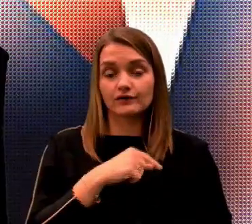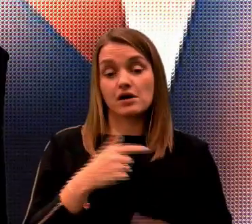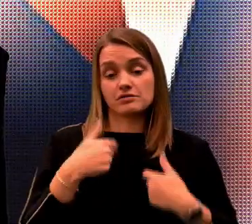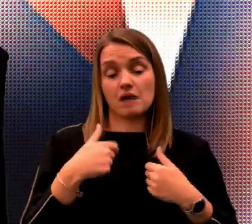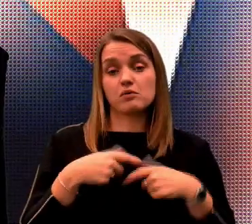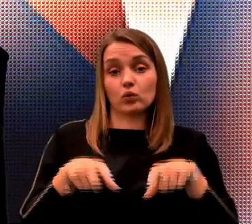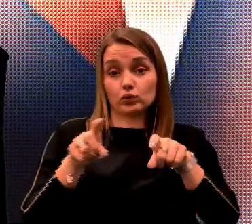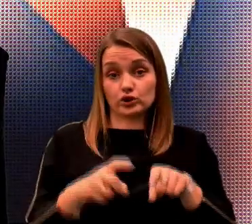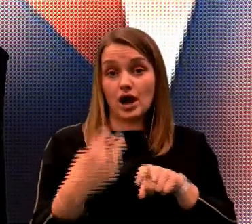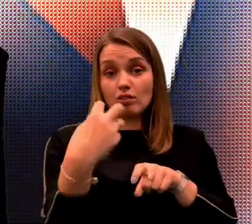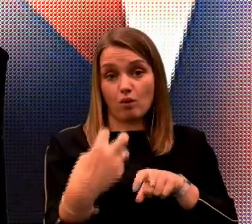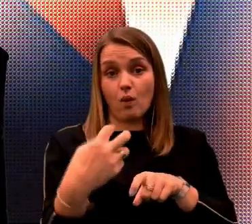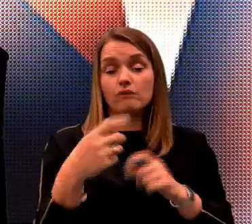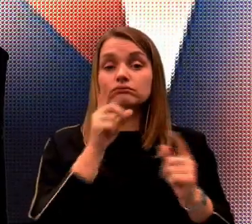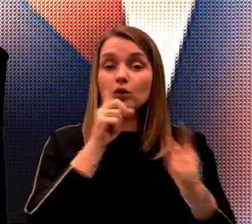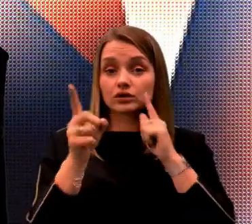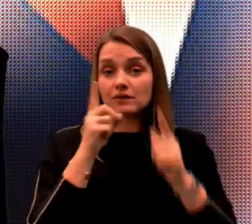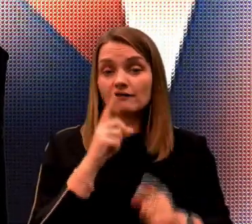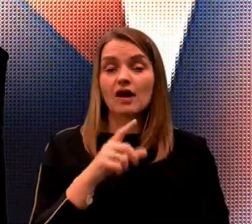i porozmawiała, a co pan